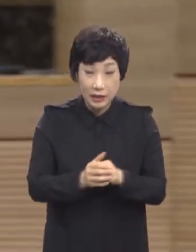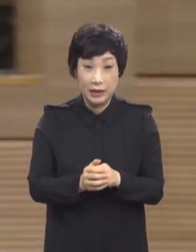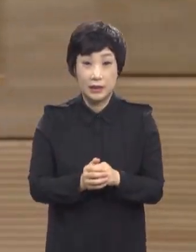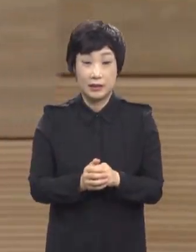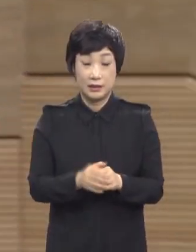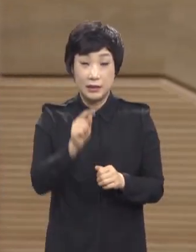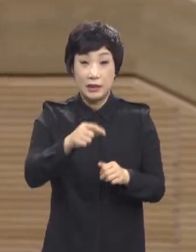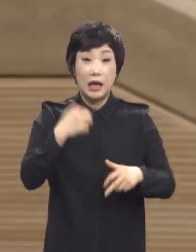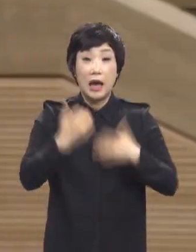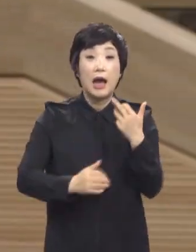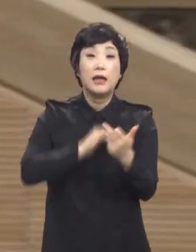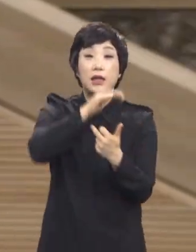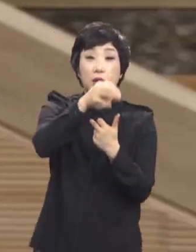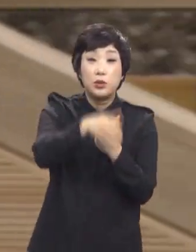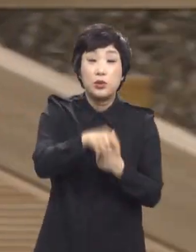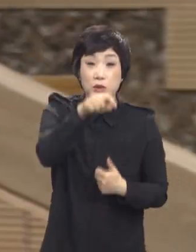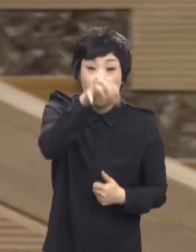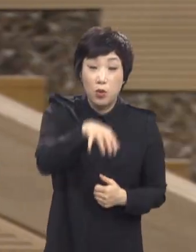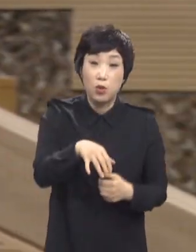이 에덴에는